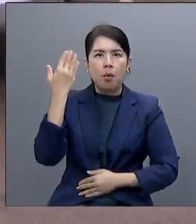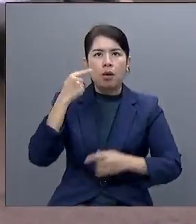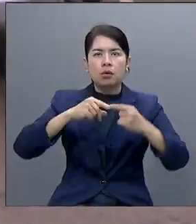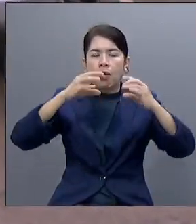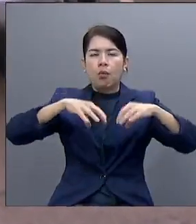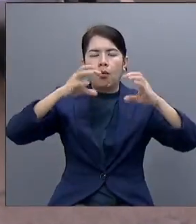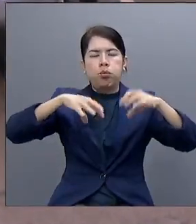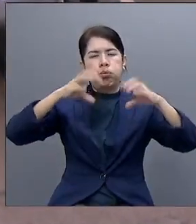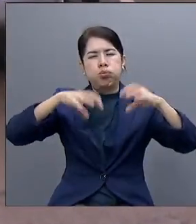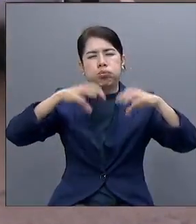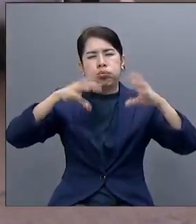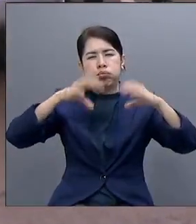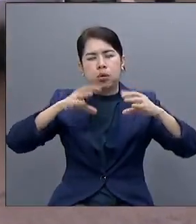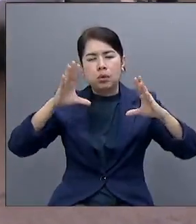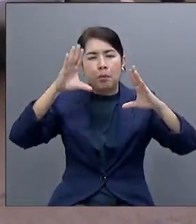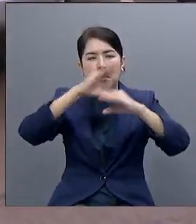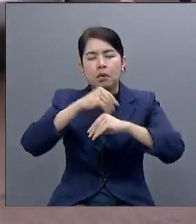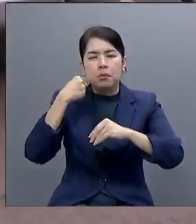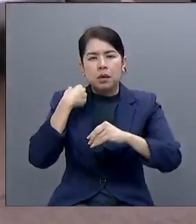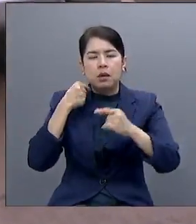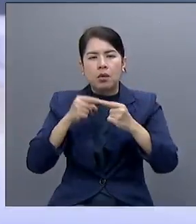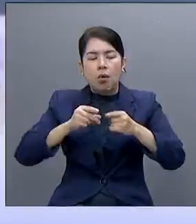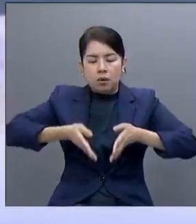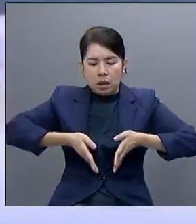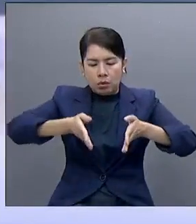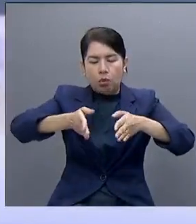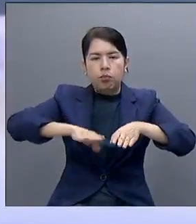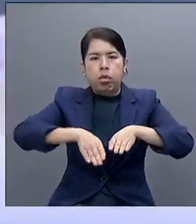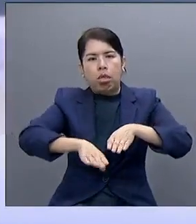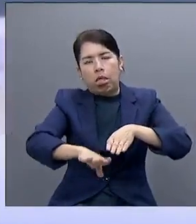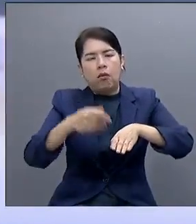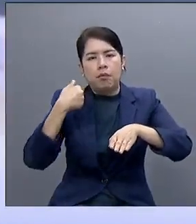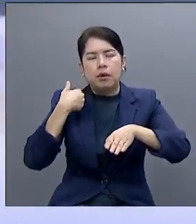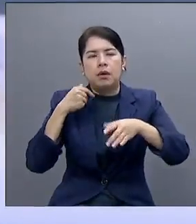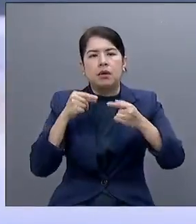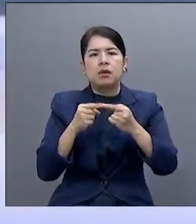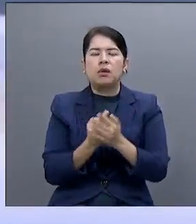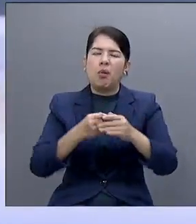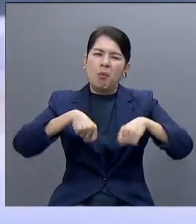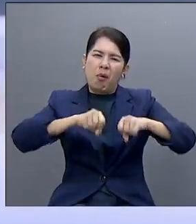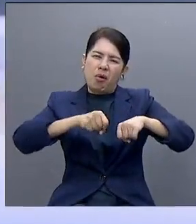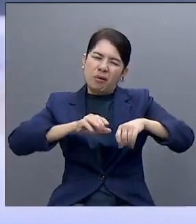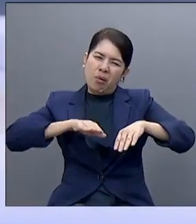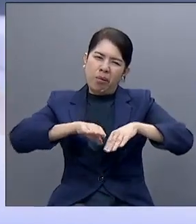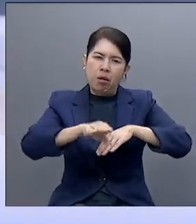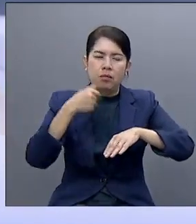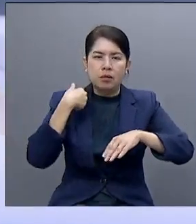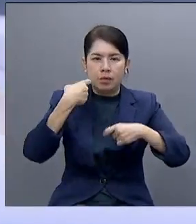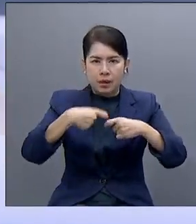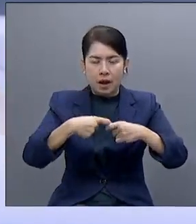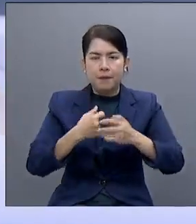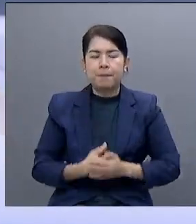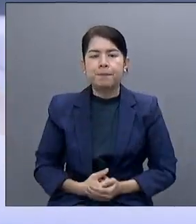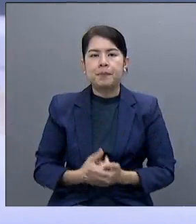มาตลอดทั้งคืนทำให้เส้นทางลื่นและขับรถจักรยานยนต์ฝ่าเข้าไปยากลำบากมากขึ้นส่วนการกระชับพื้น